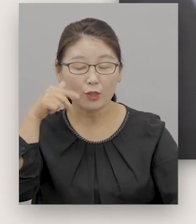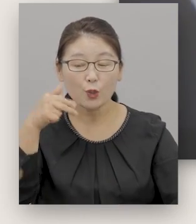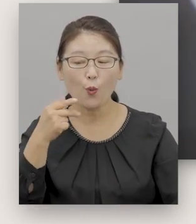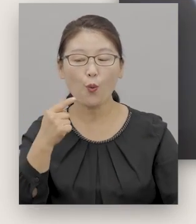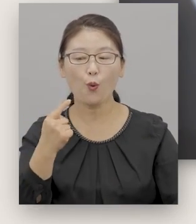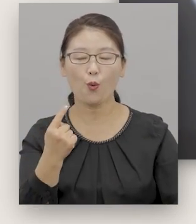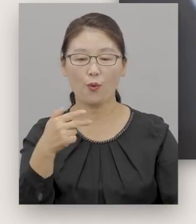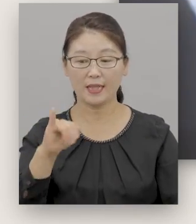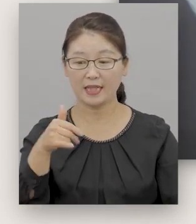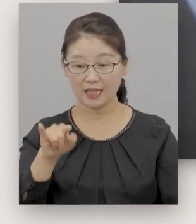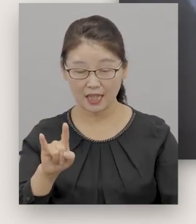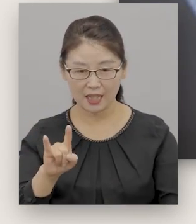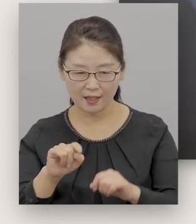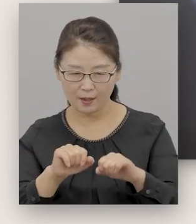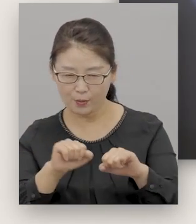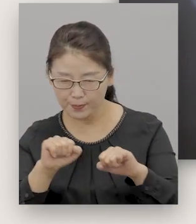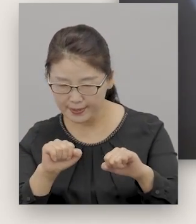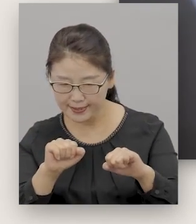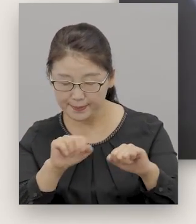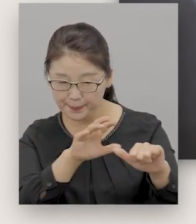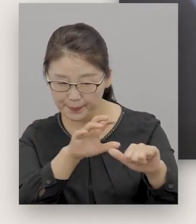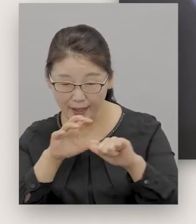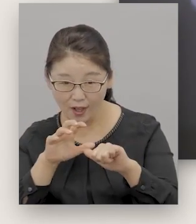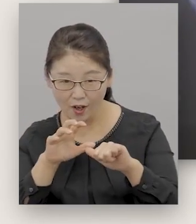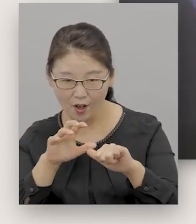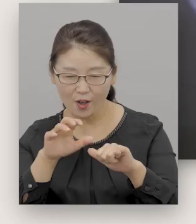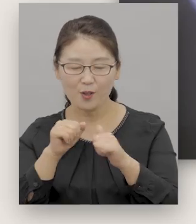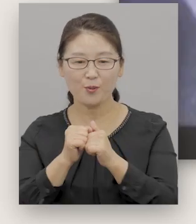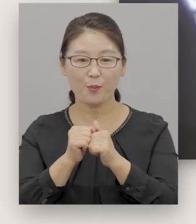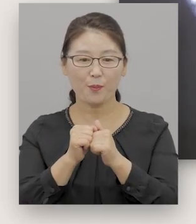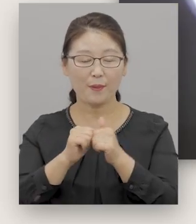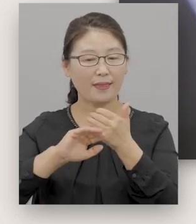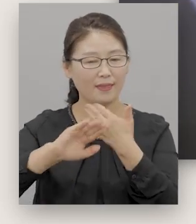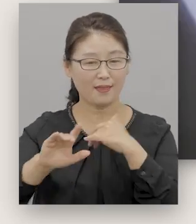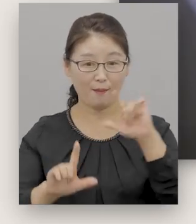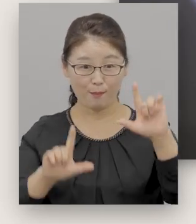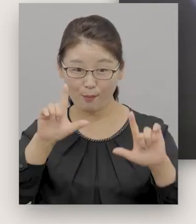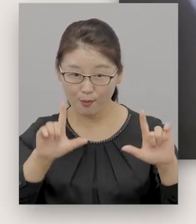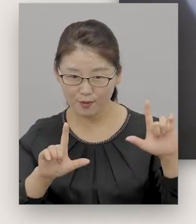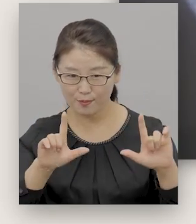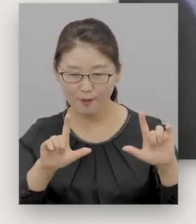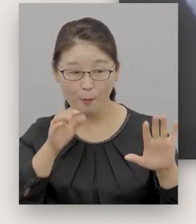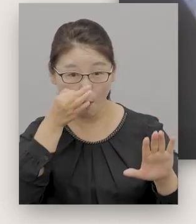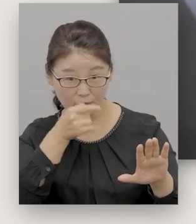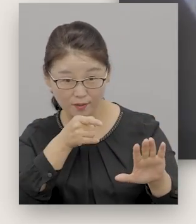다른 차원으로 이렇게 좀 보이는 일루전을 얘기한다고 할수 있죠. 실제로 듀샹은 이 영화를 만들고 나서 한 10년